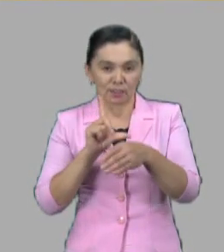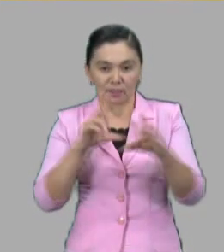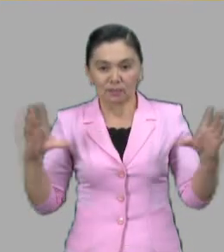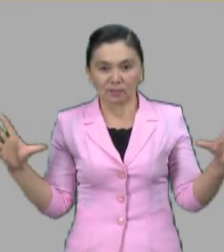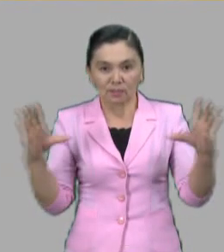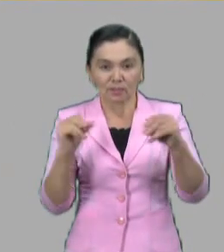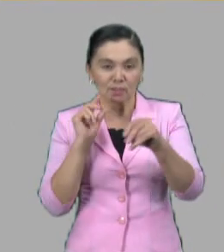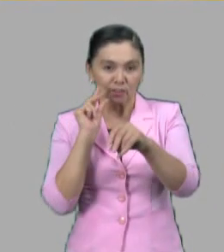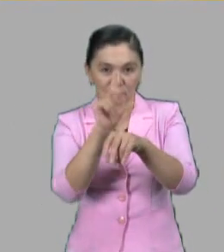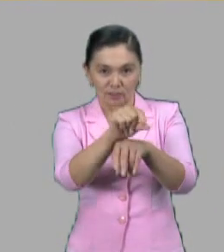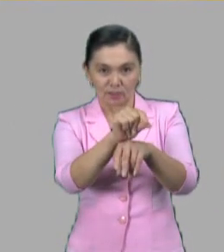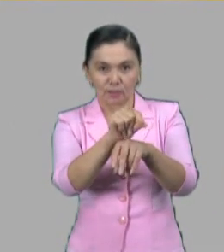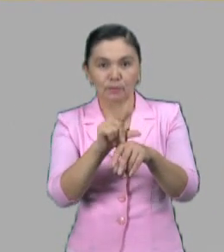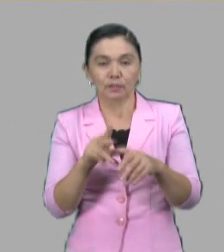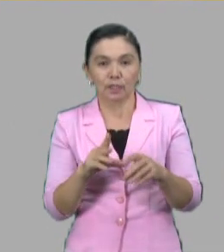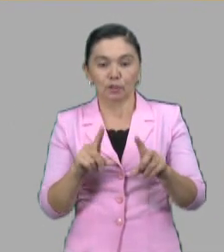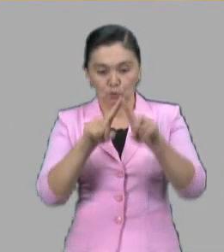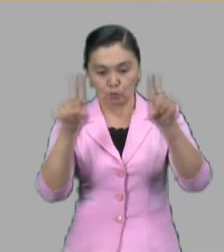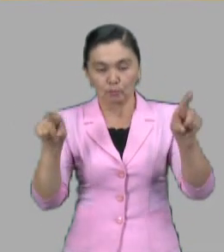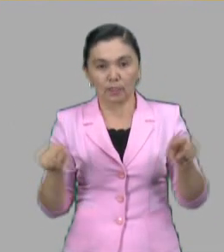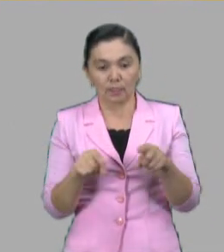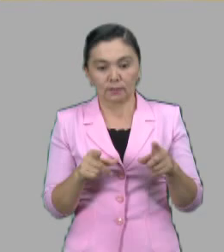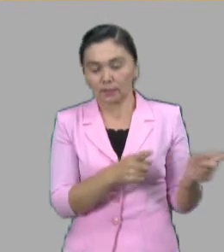плакаттарды даярдаган жактыбы?